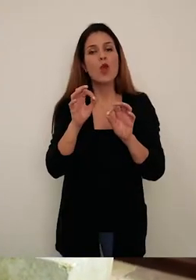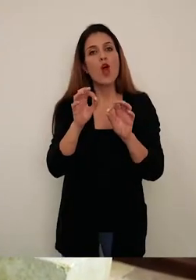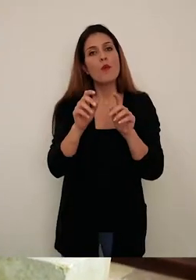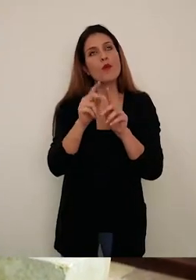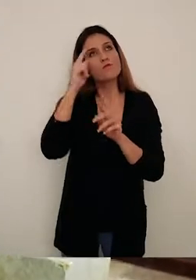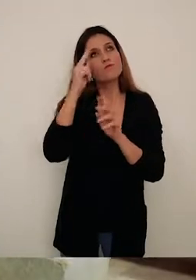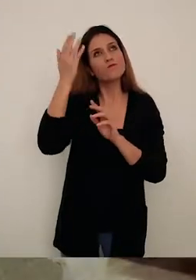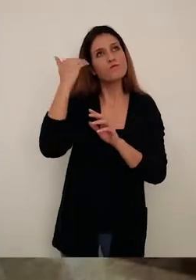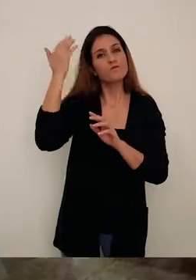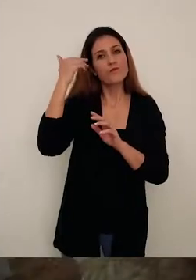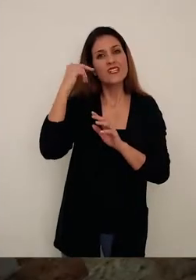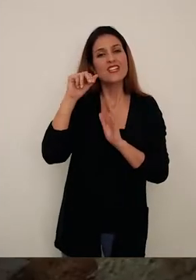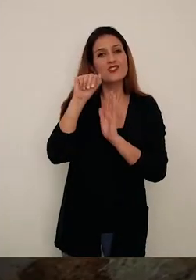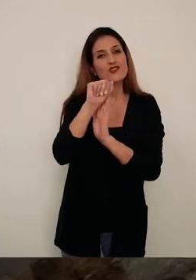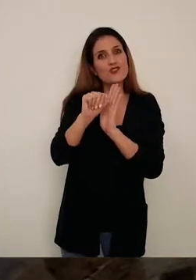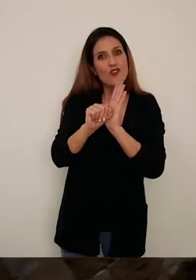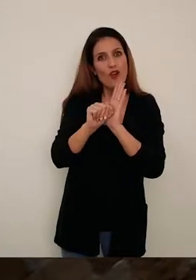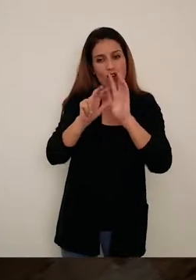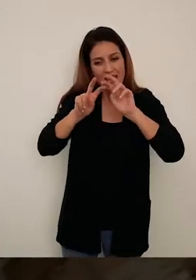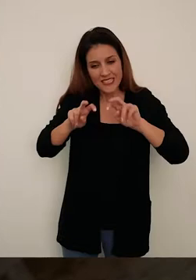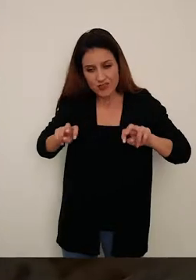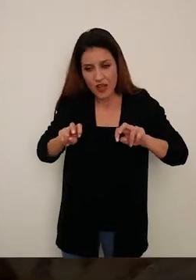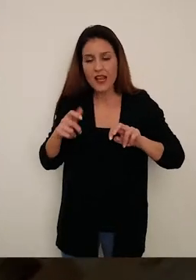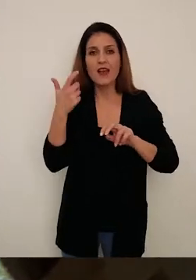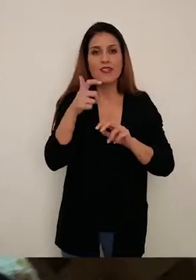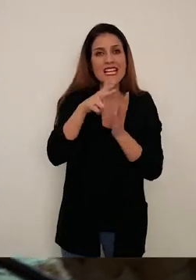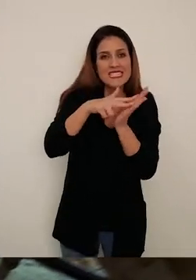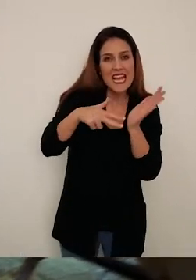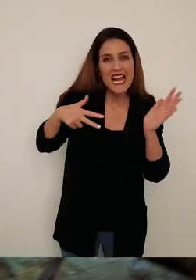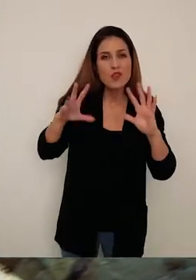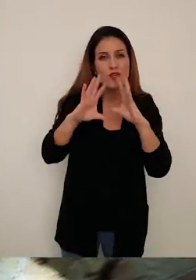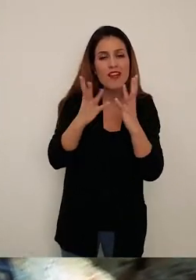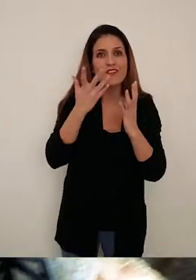vita eccezionale, spesa ad indagare i segreti dell'universo.